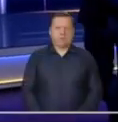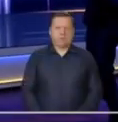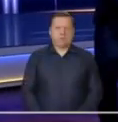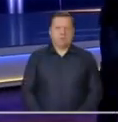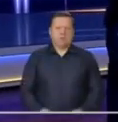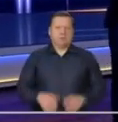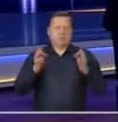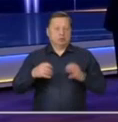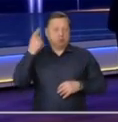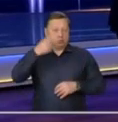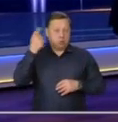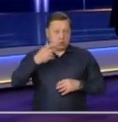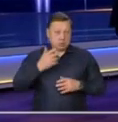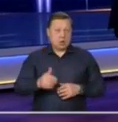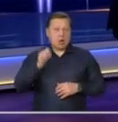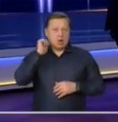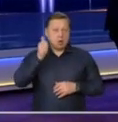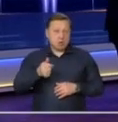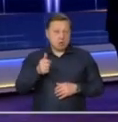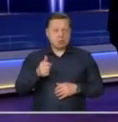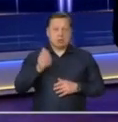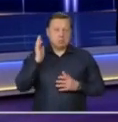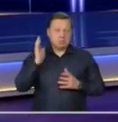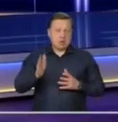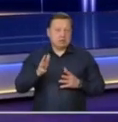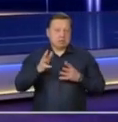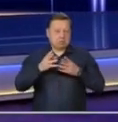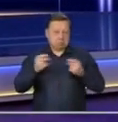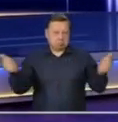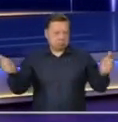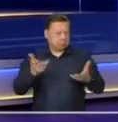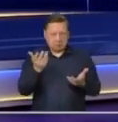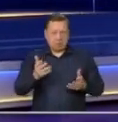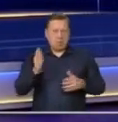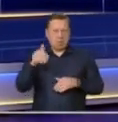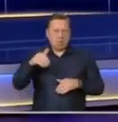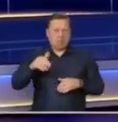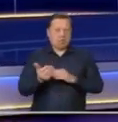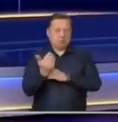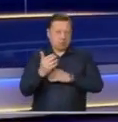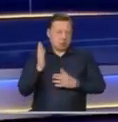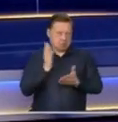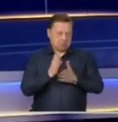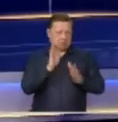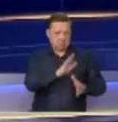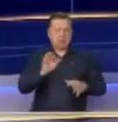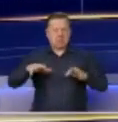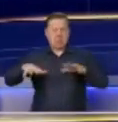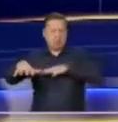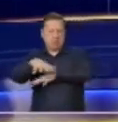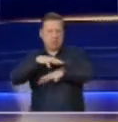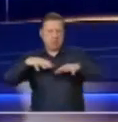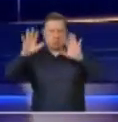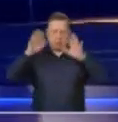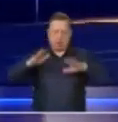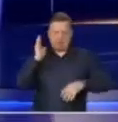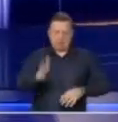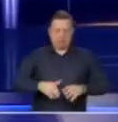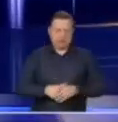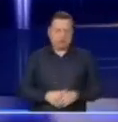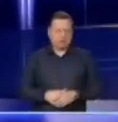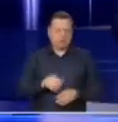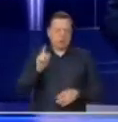Po dzisiejszym słońcu jutro nie będzie już niemal ani śladu. Pogodnie jedynie na południowo-wschodnich krańcach. Poza tym sporo chmury, a nawet deszcz. Ale wciąż